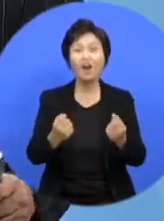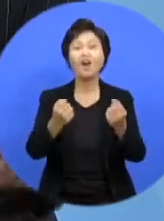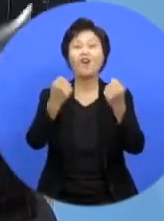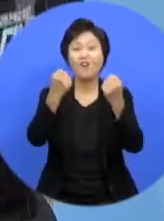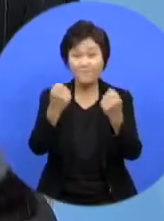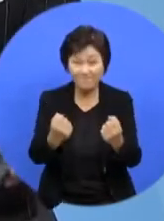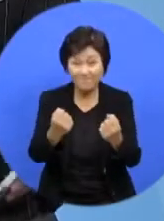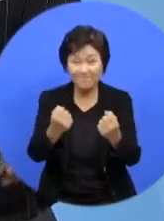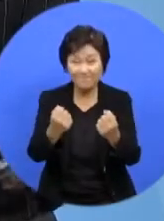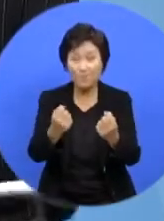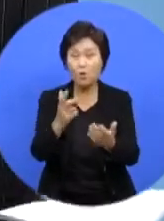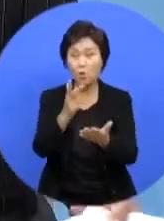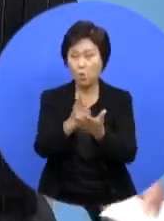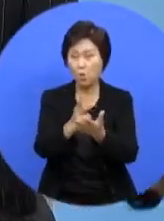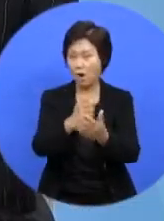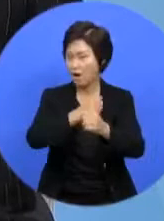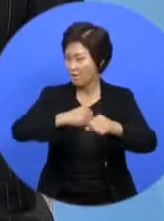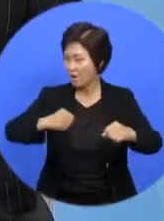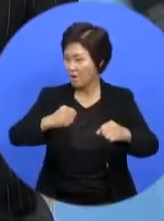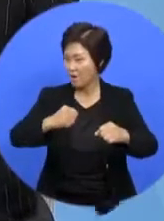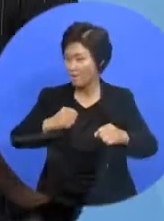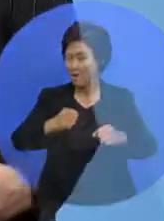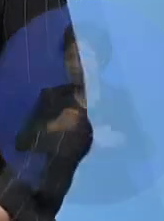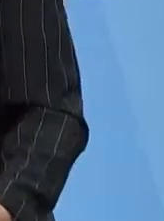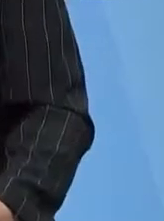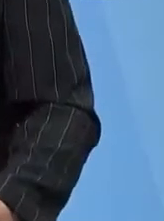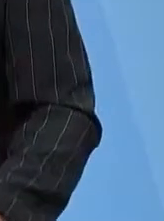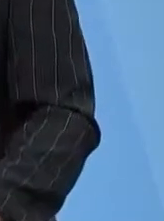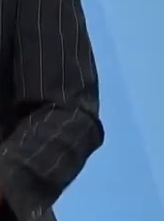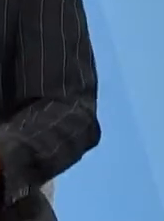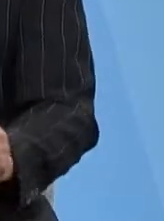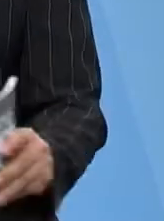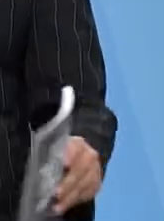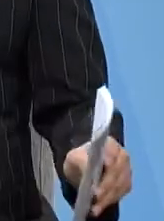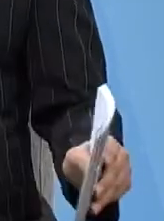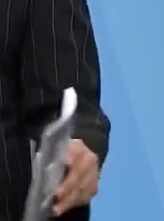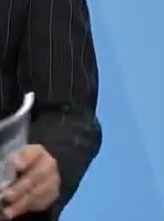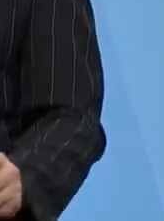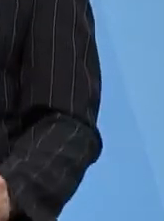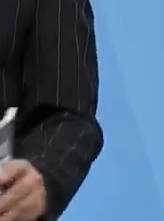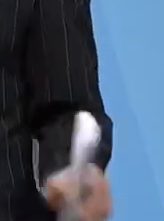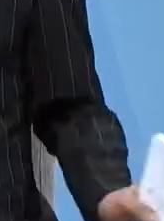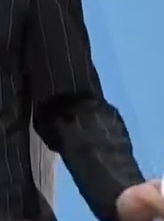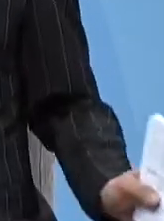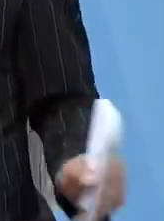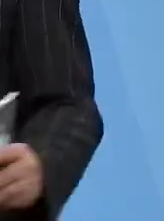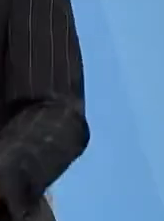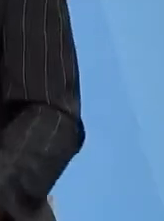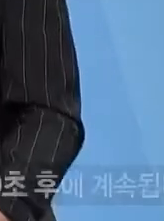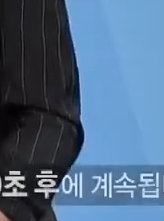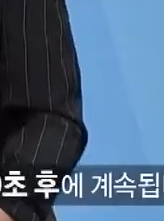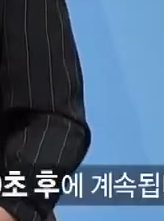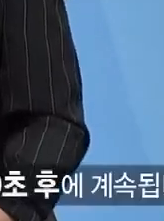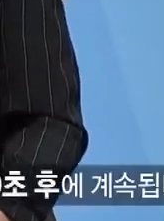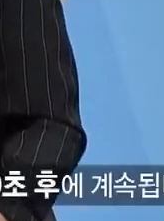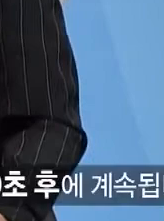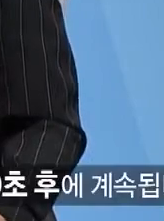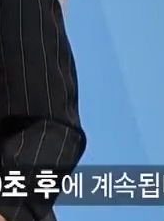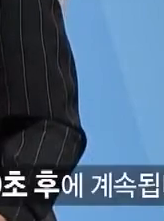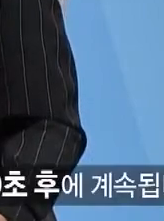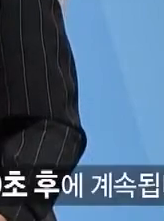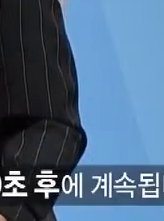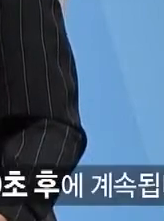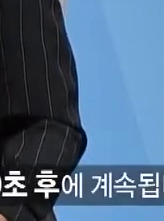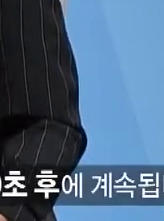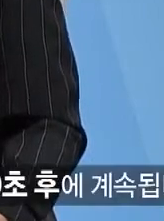걱정하지 마시고 차 네. 세워놓고 가족들과 저 예배당 들어가서 나란히 저 부인하고 아들하고 손잡고 예배 한번